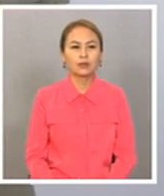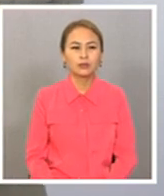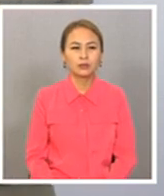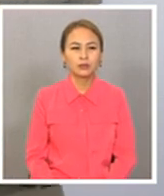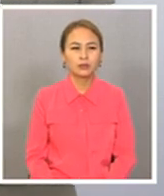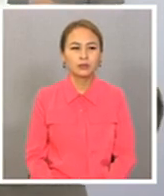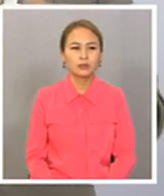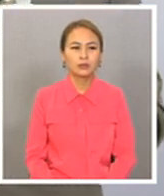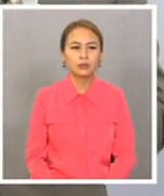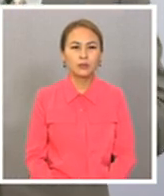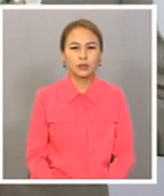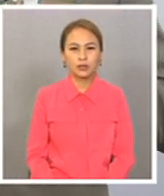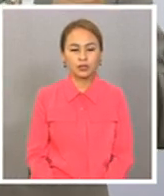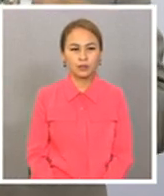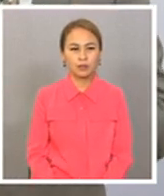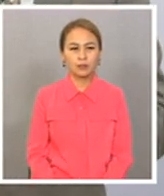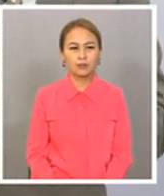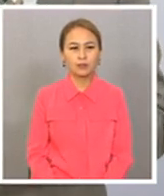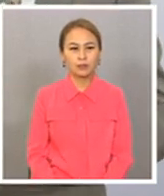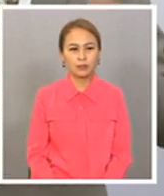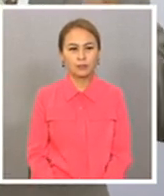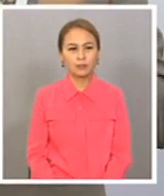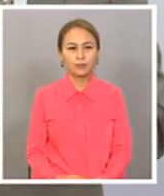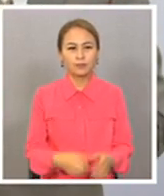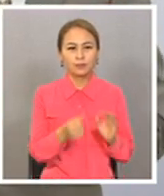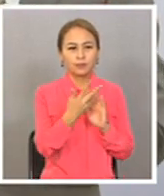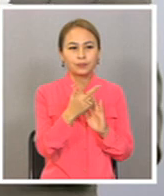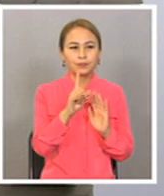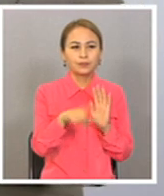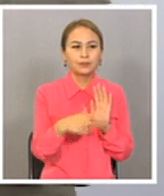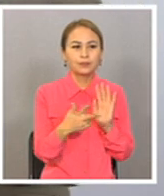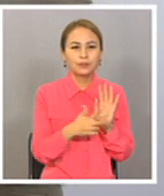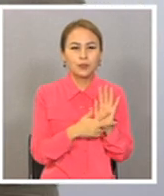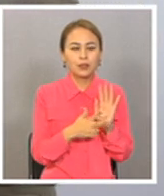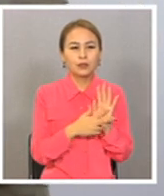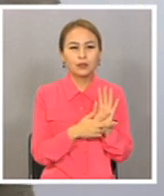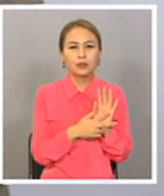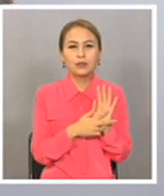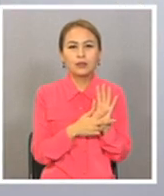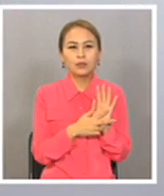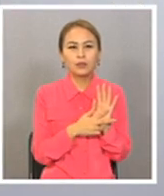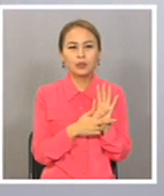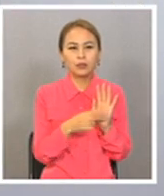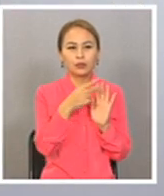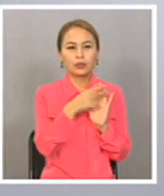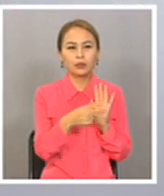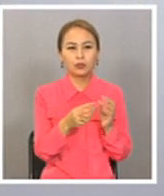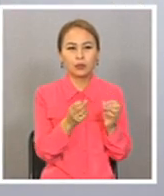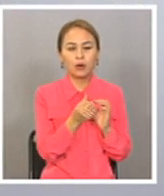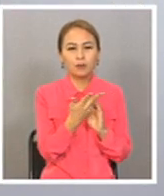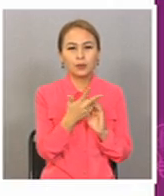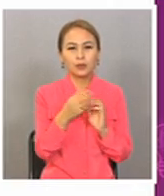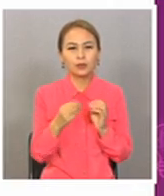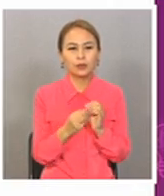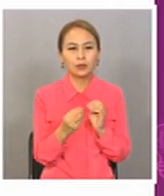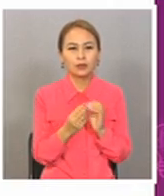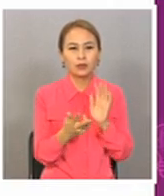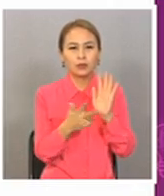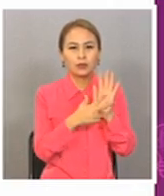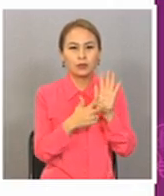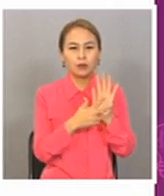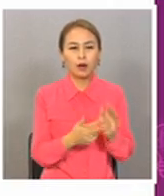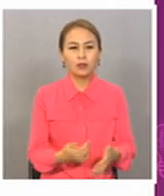де бізге бір көмек бар. 13 бүтін 10'дан 8. Яғни бүтін бөлігі 13-ке тең, 10'дан 8 деп